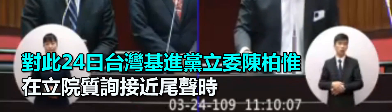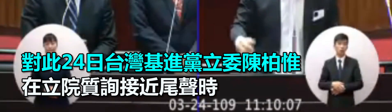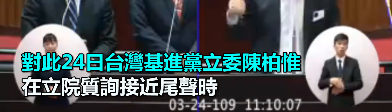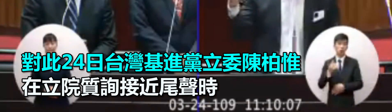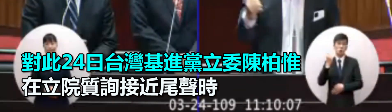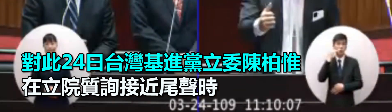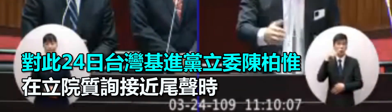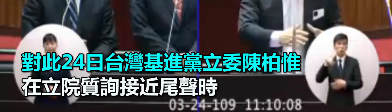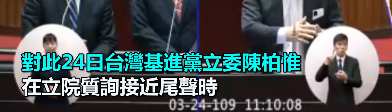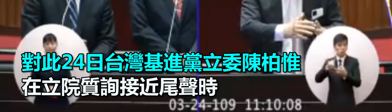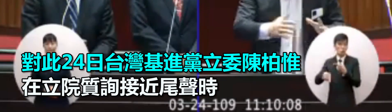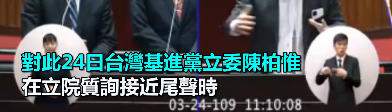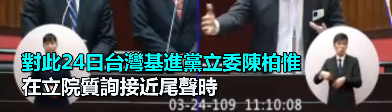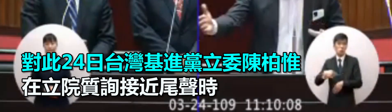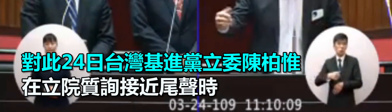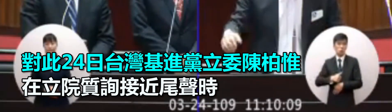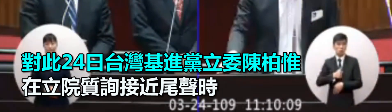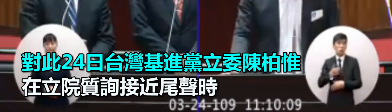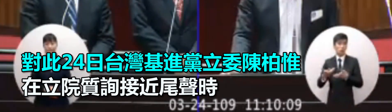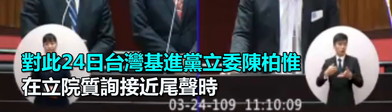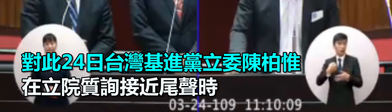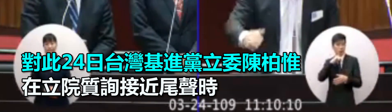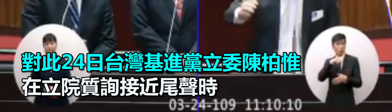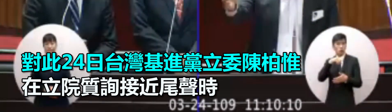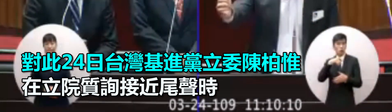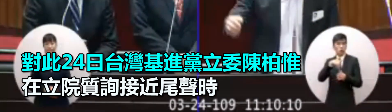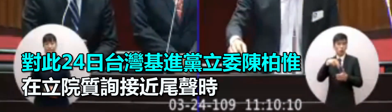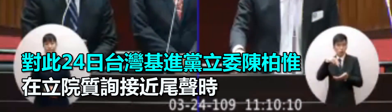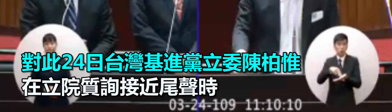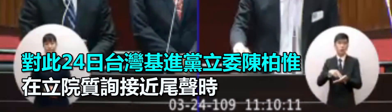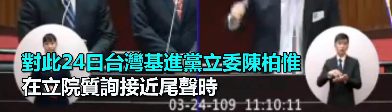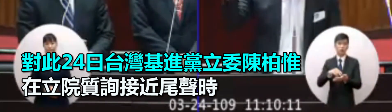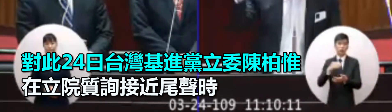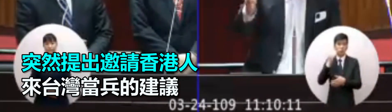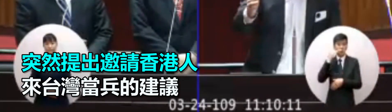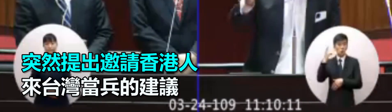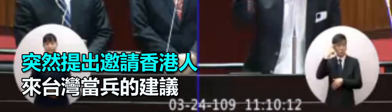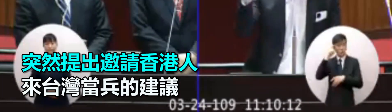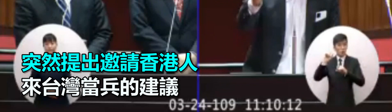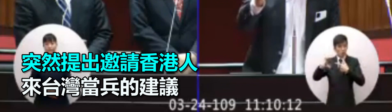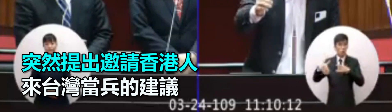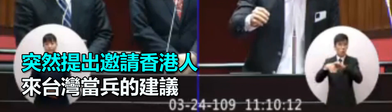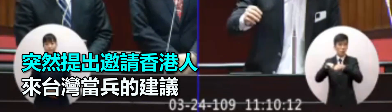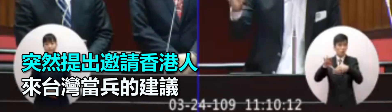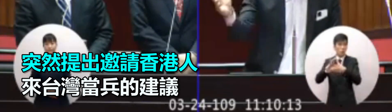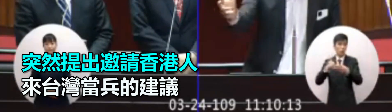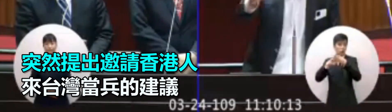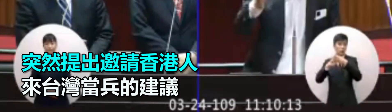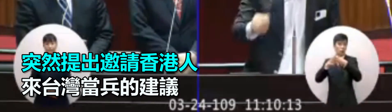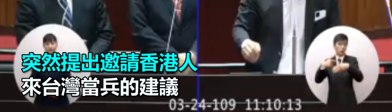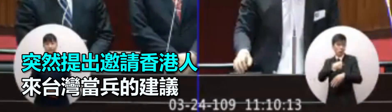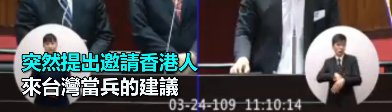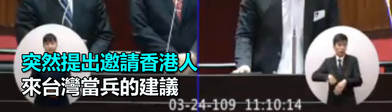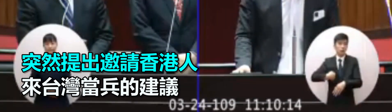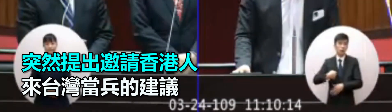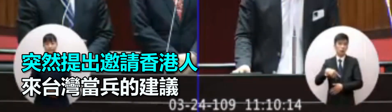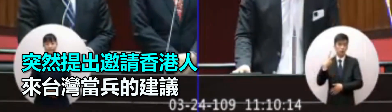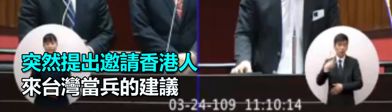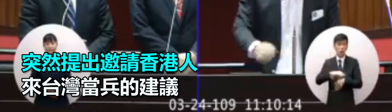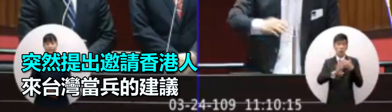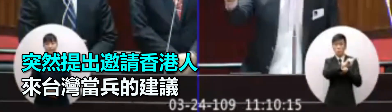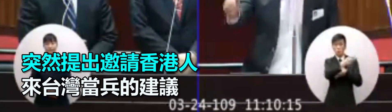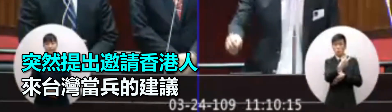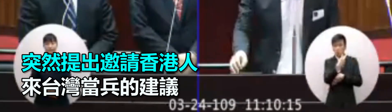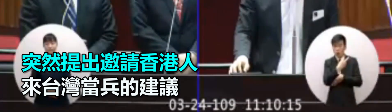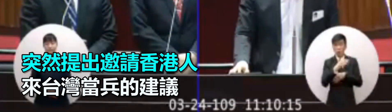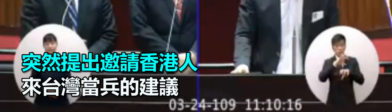质的台独哦，咱是物质的，伫这个实体上、现实上，咱拢认为家己甲伊无共款。伫文化上、伫主体性，包括着这个外国人的